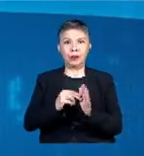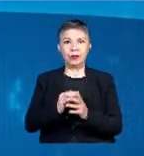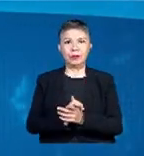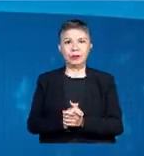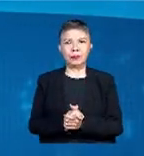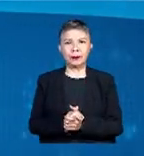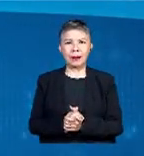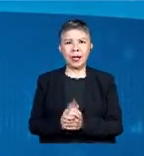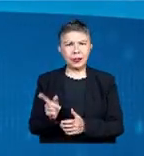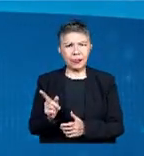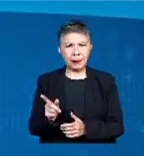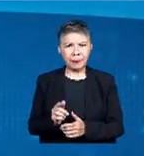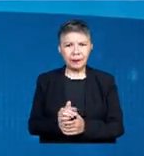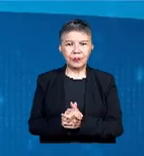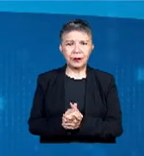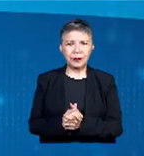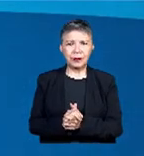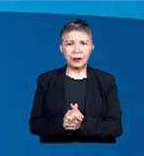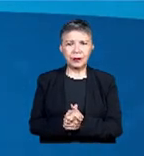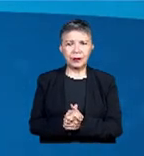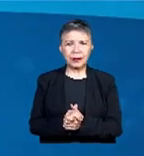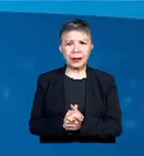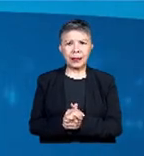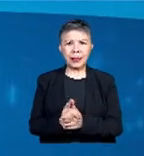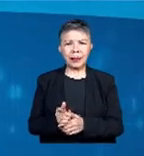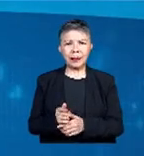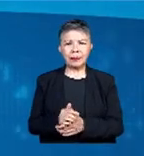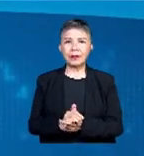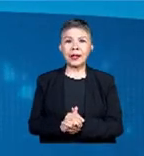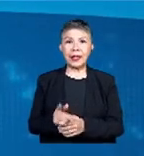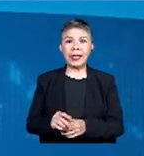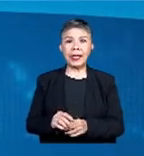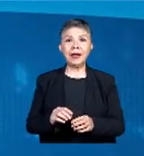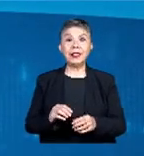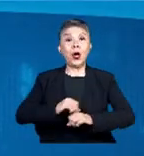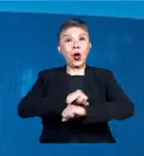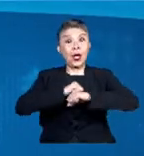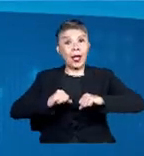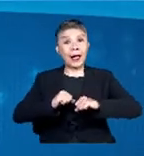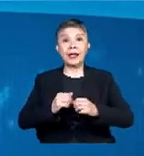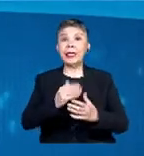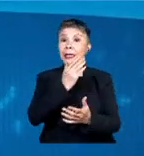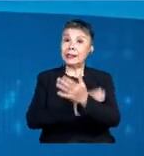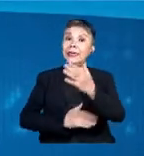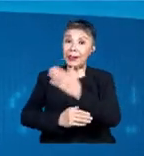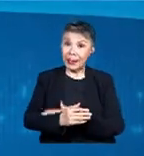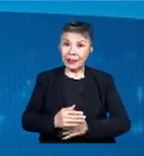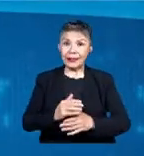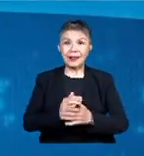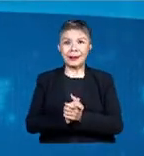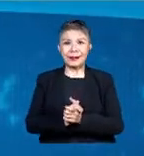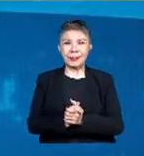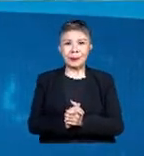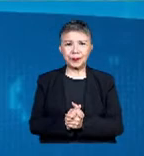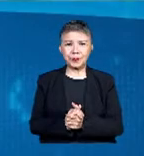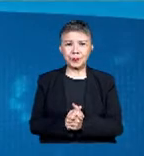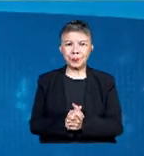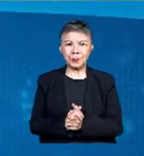Kita melakukan. Apalagi antusias masyarakat. Baik. Kami